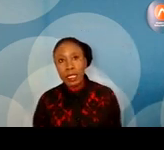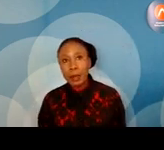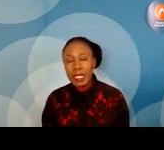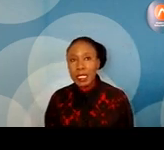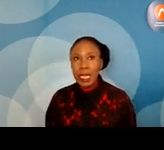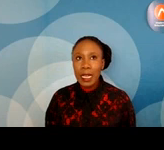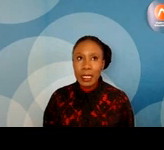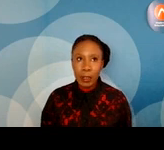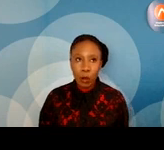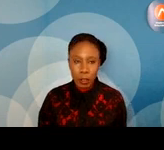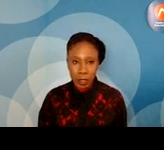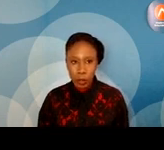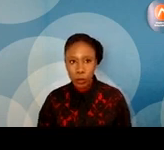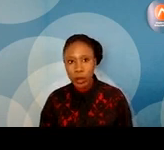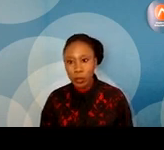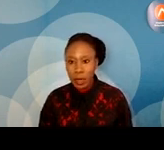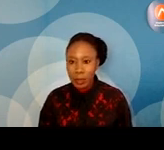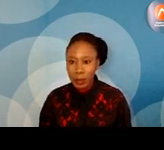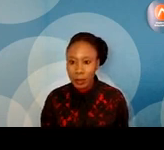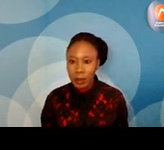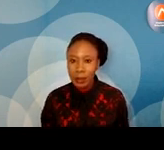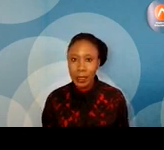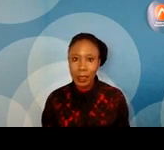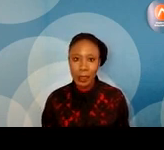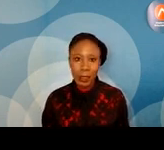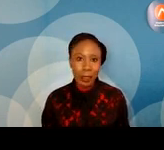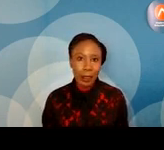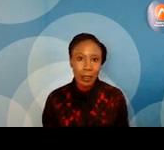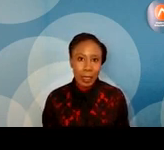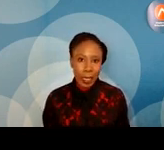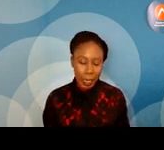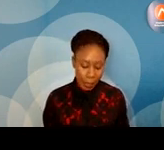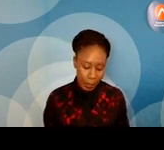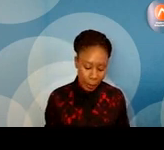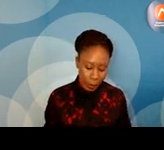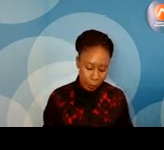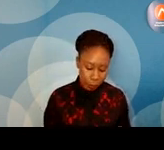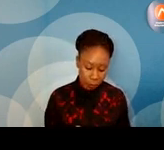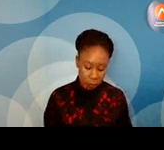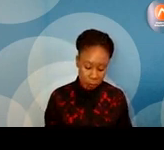Och det man kan säga kring ålder är ju framförallt att det är